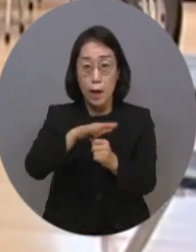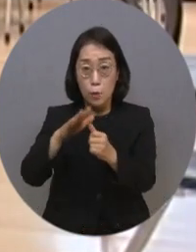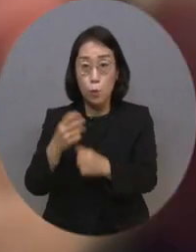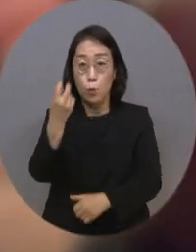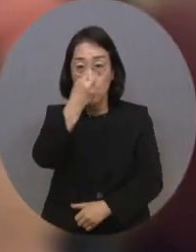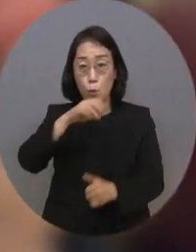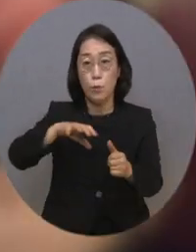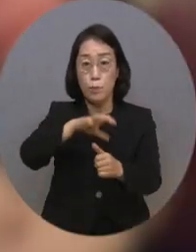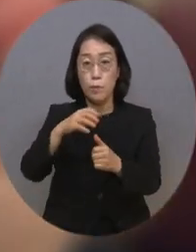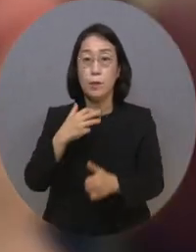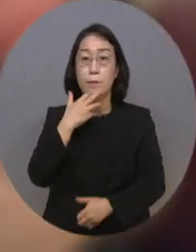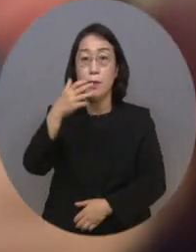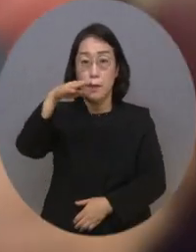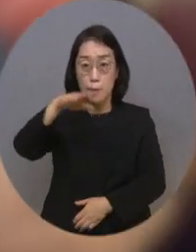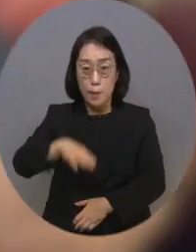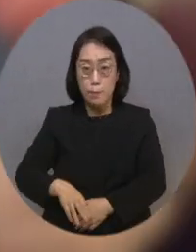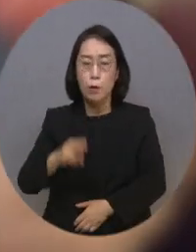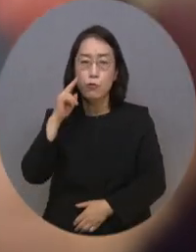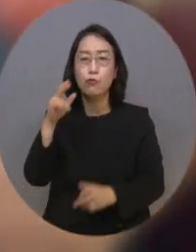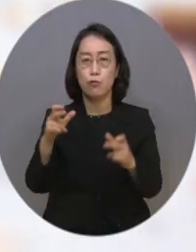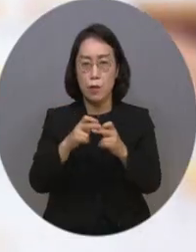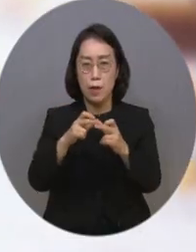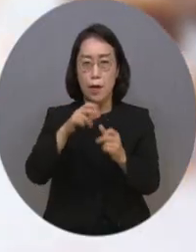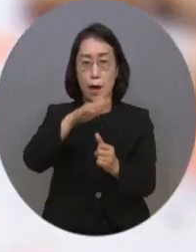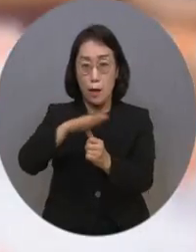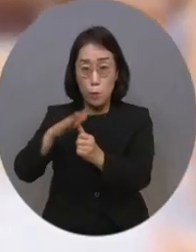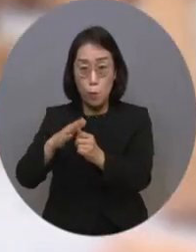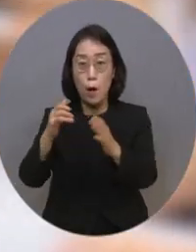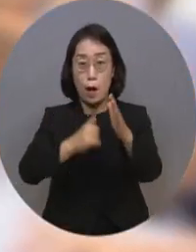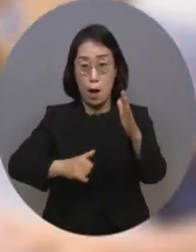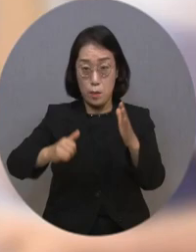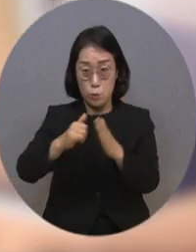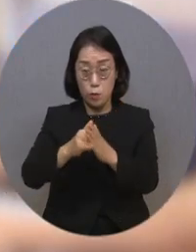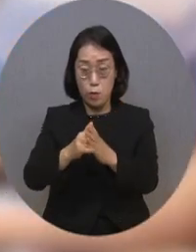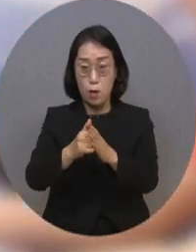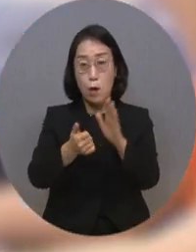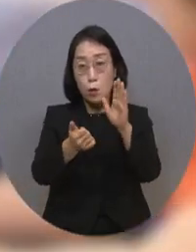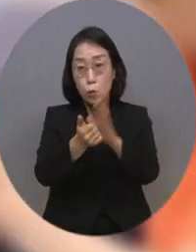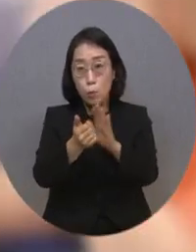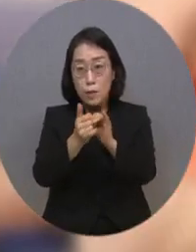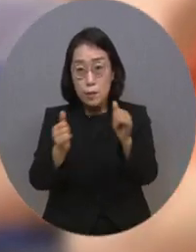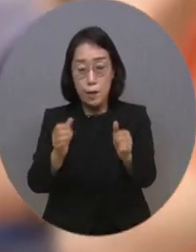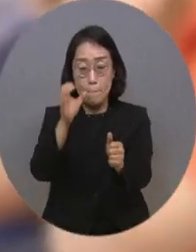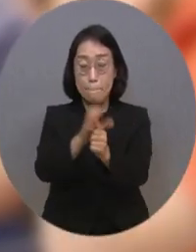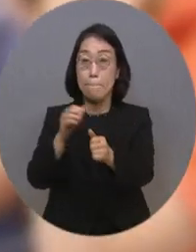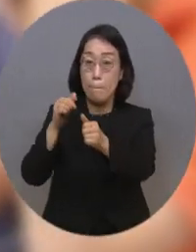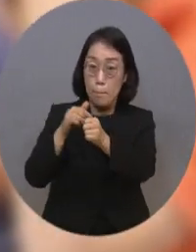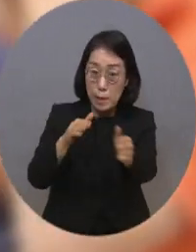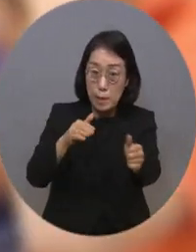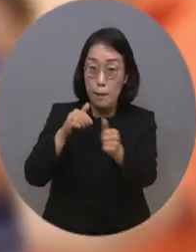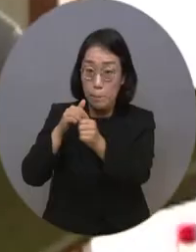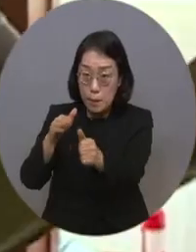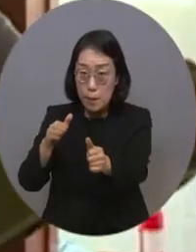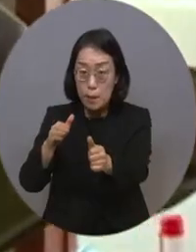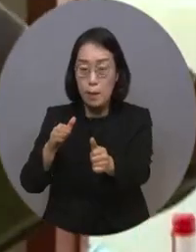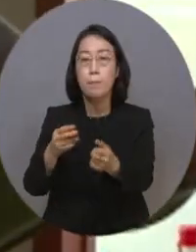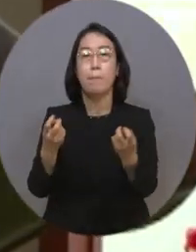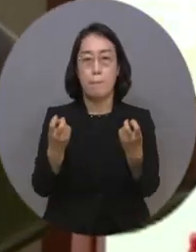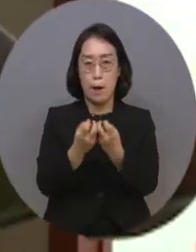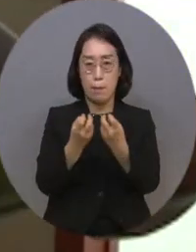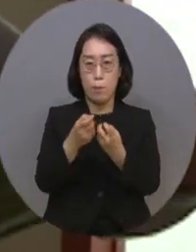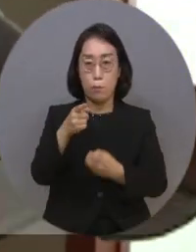서비스는 만 18세 미만 중증 장애아동의 가정에 장애아 돌보미를 파견해 직접 돌봄을 제공하는